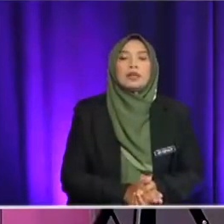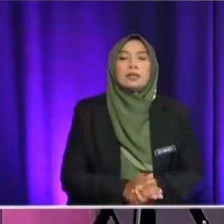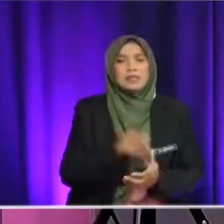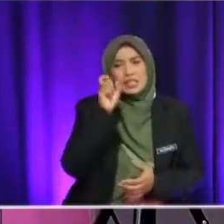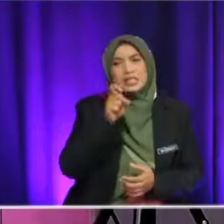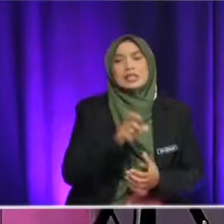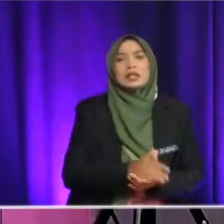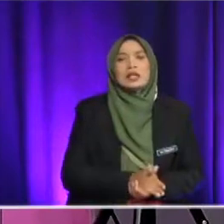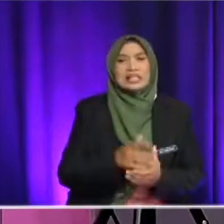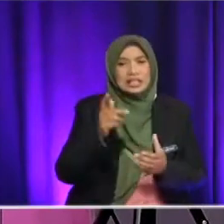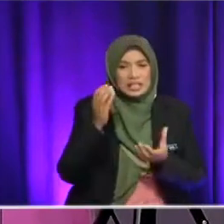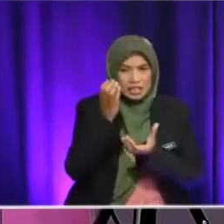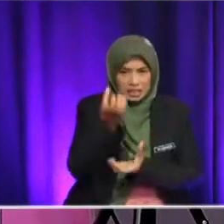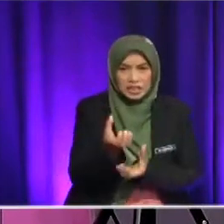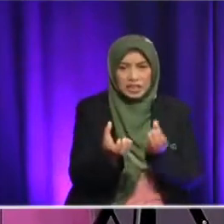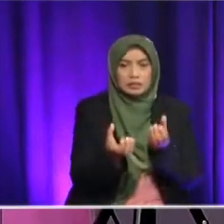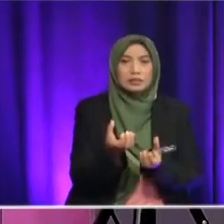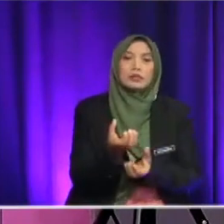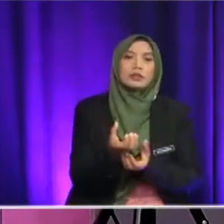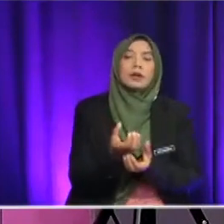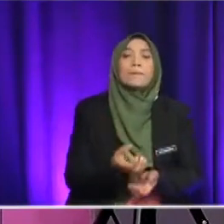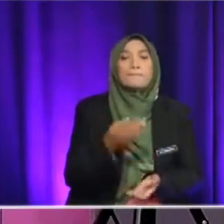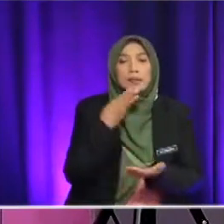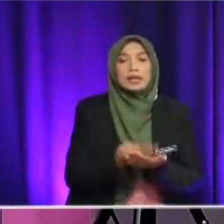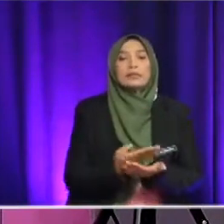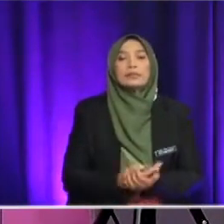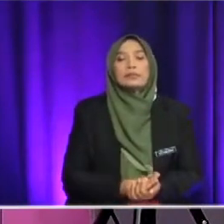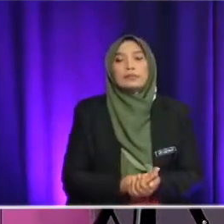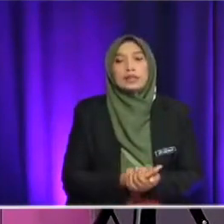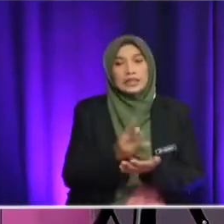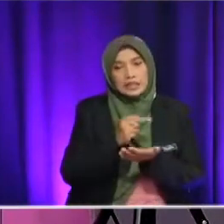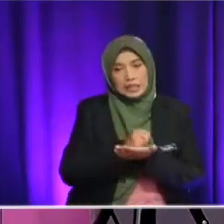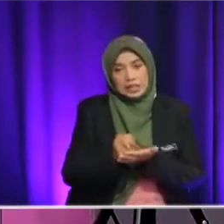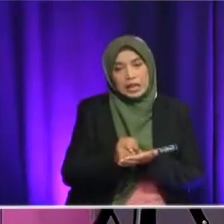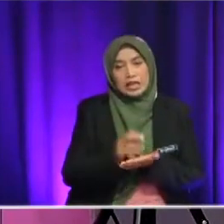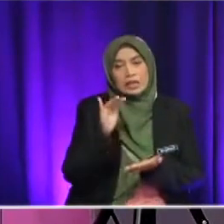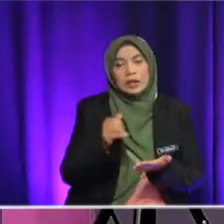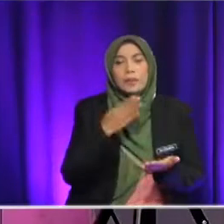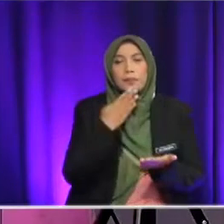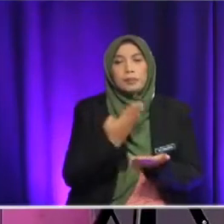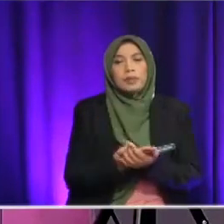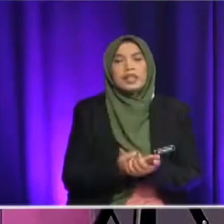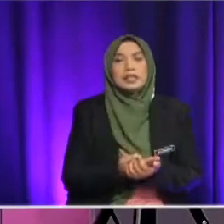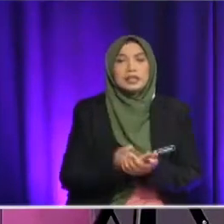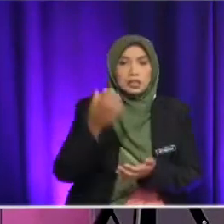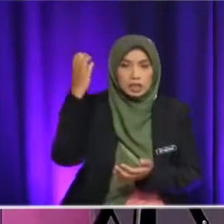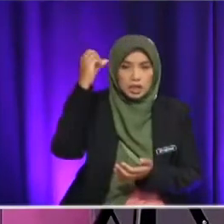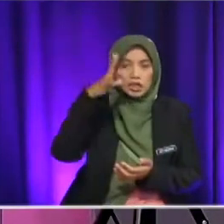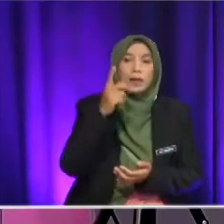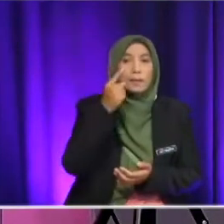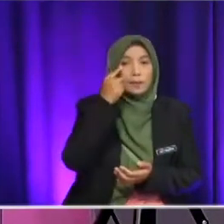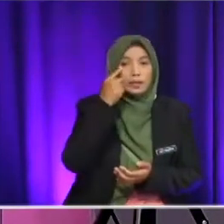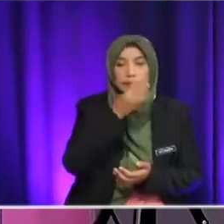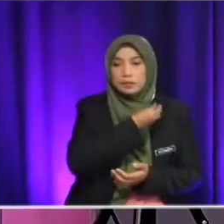baik. Secara tidak langsung, nilai kasih sayang dan prihatin, tanggungjawab dapat diterapkan dari cahaya mata mereka.